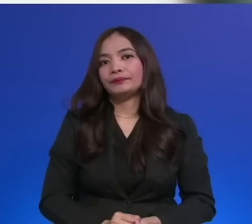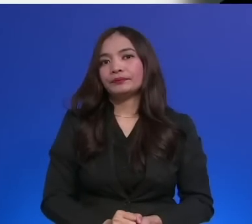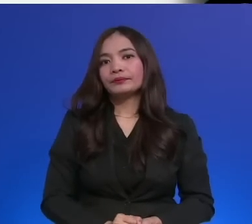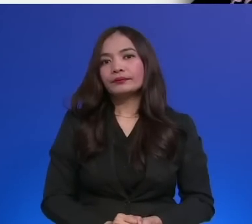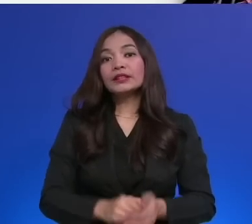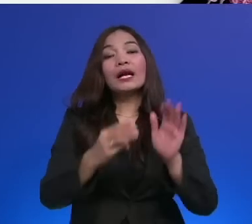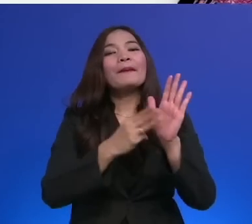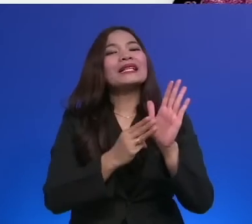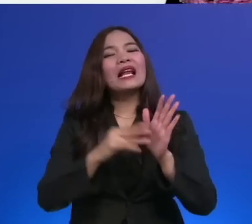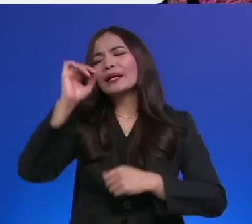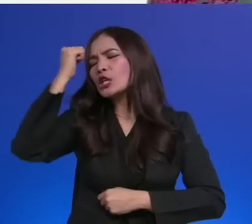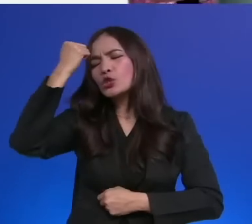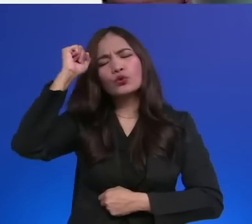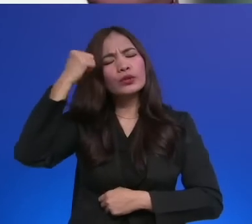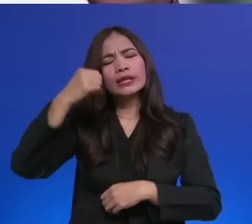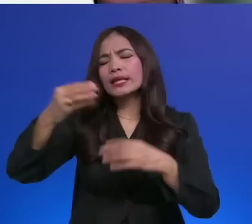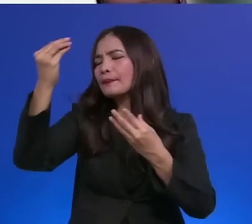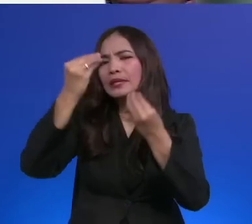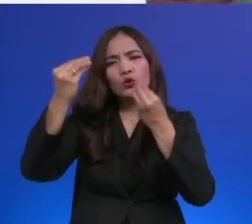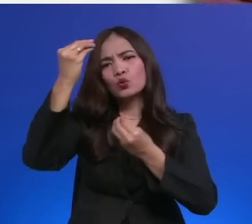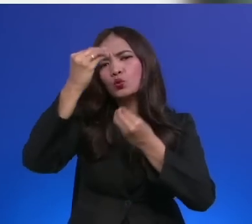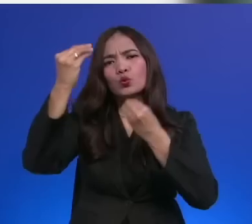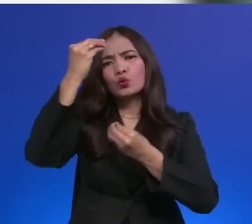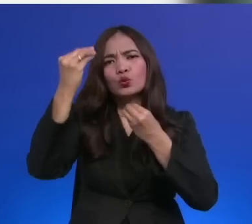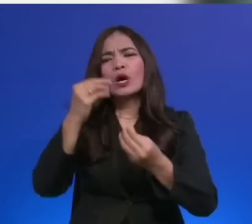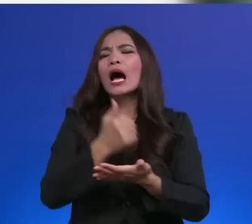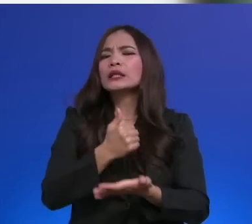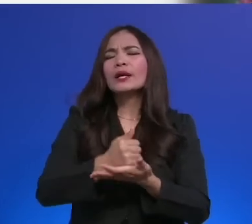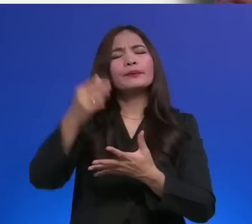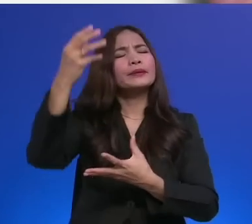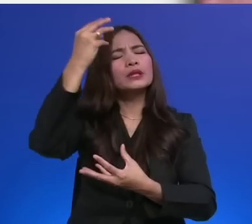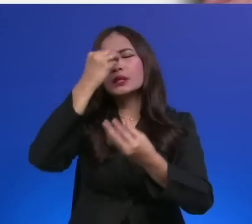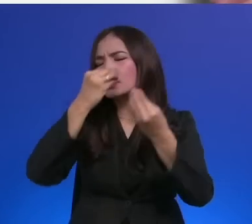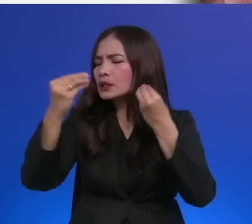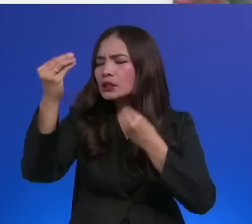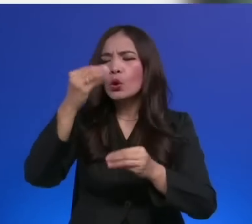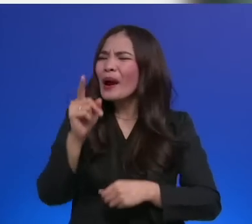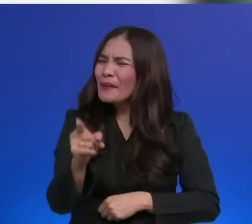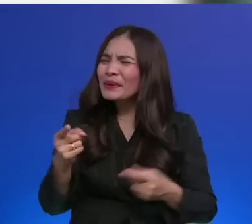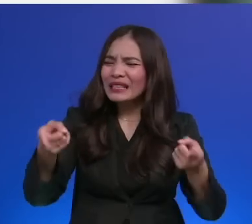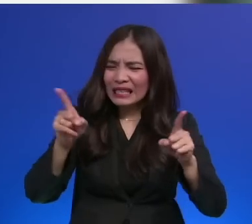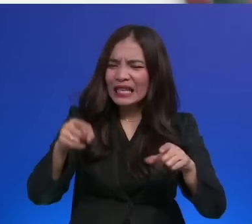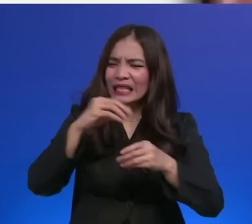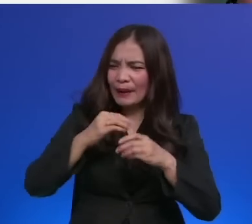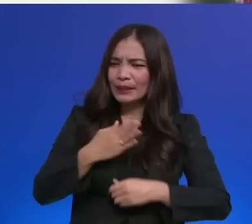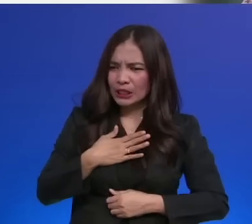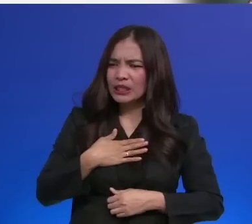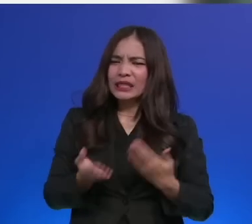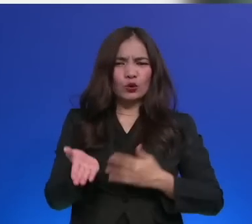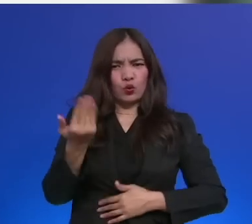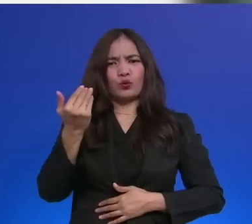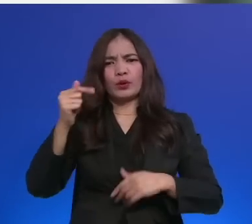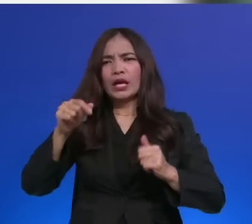yang membuat kita bingung, ya benar-benar bingung, kenapa hal ini terjadi, kenapa